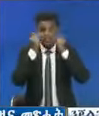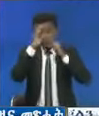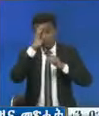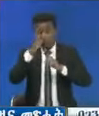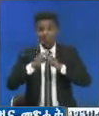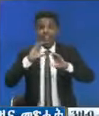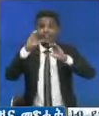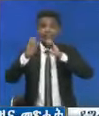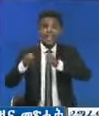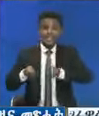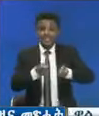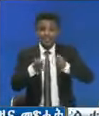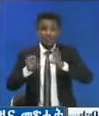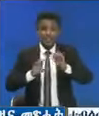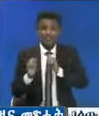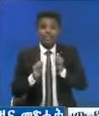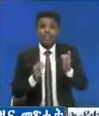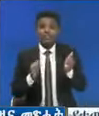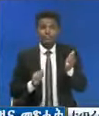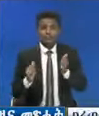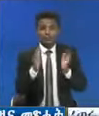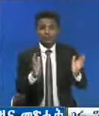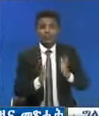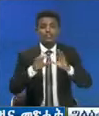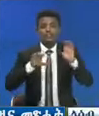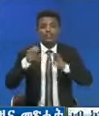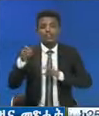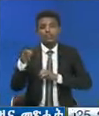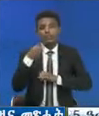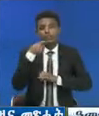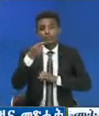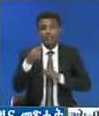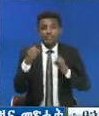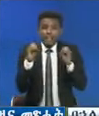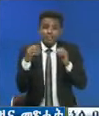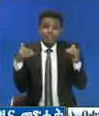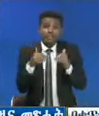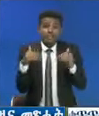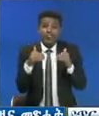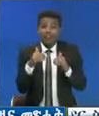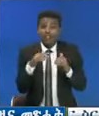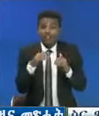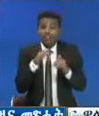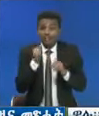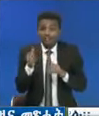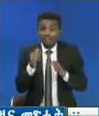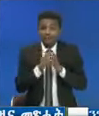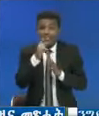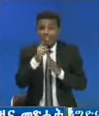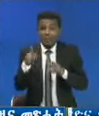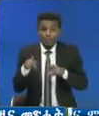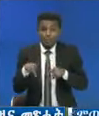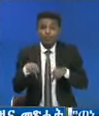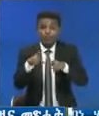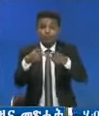የኬሚካል ርጭት ለማካሄድ ከወዲሁ ዝግጅት አድርገናል ብለዋል። ያለምንም ፍርሃት ሰው በእያንዳንዱ ማሳ ሆኖ